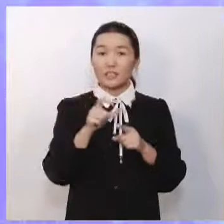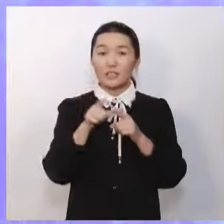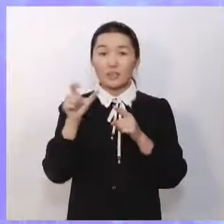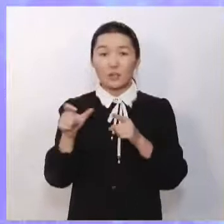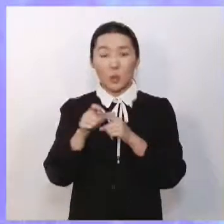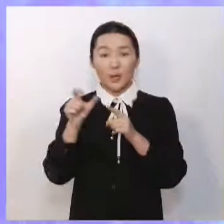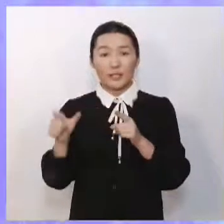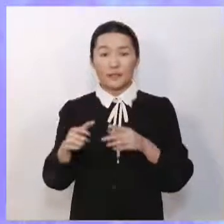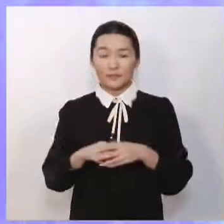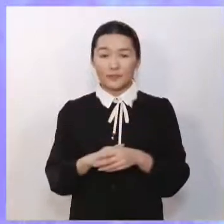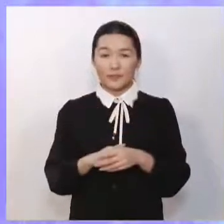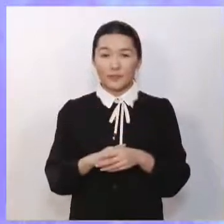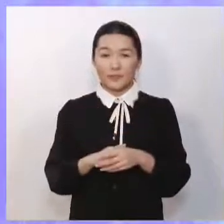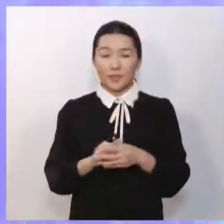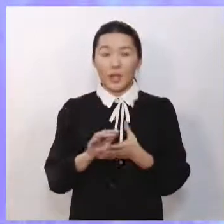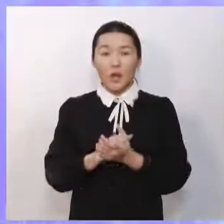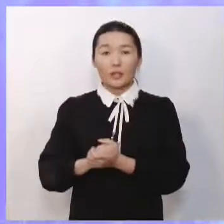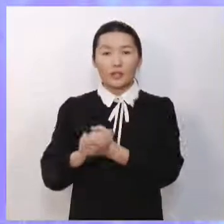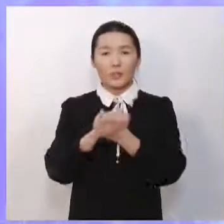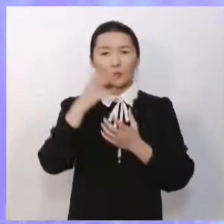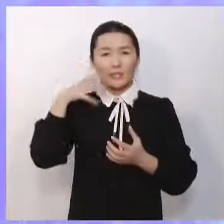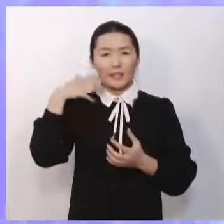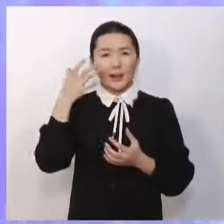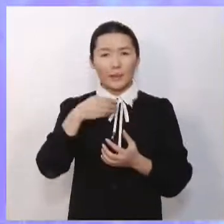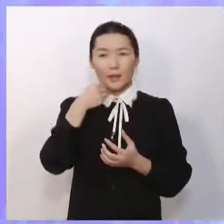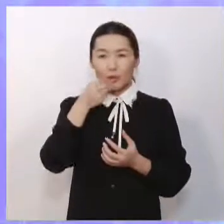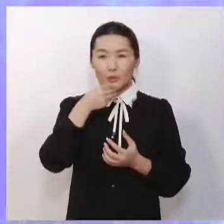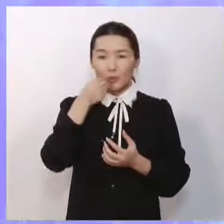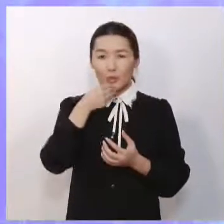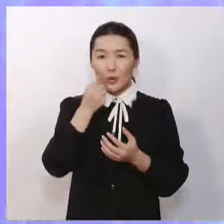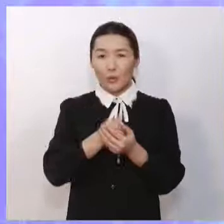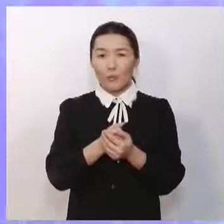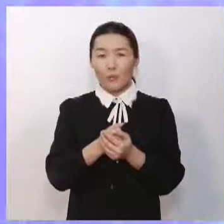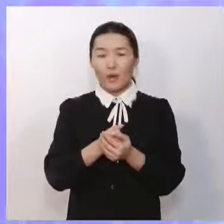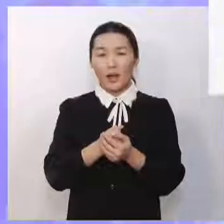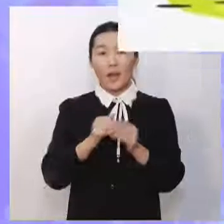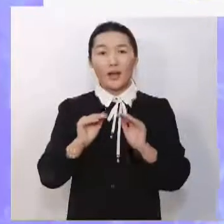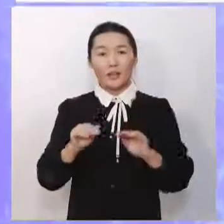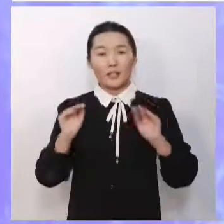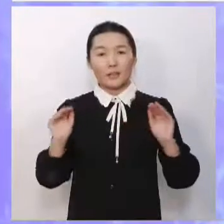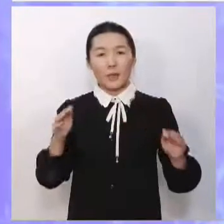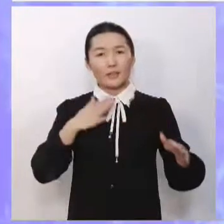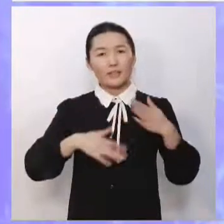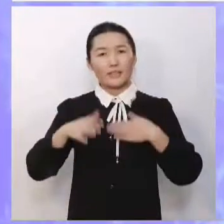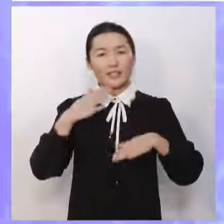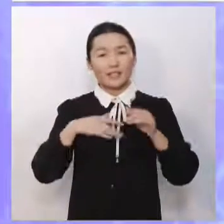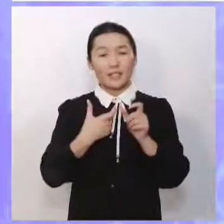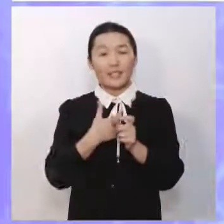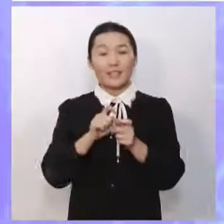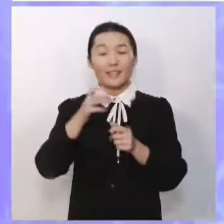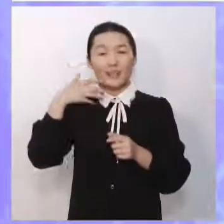дольки. Дружно яблоко жуем. Ребята в восхищении. Это яблоко